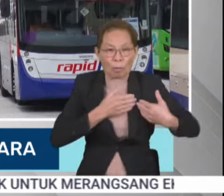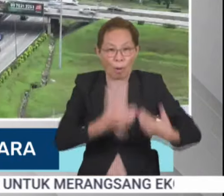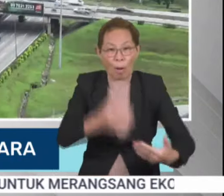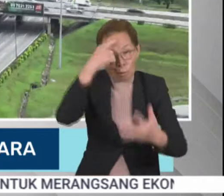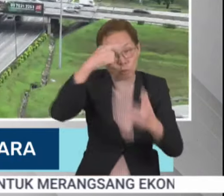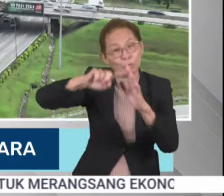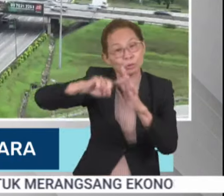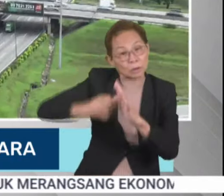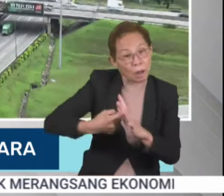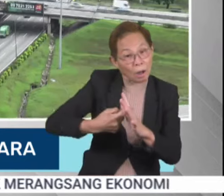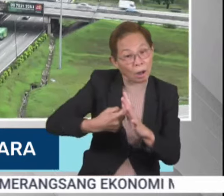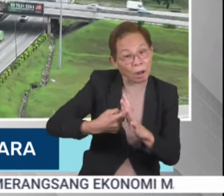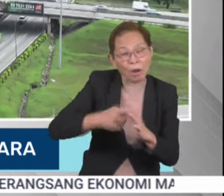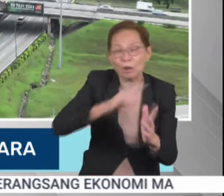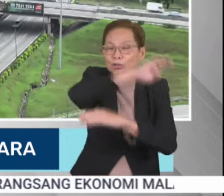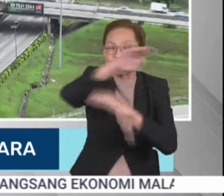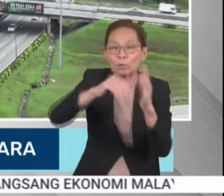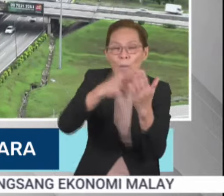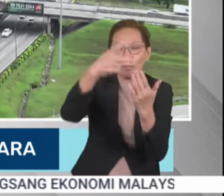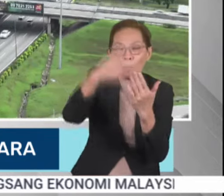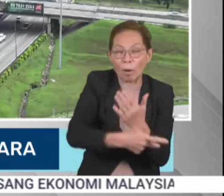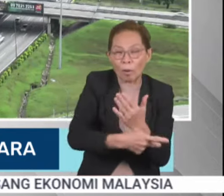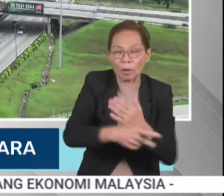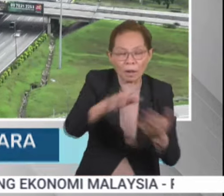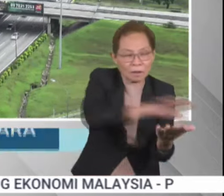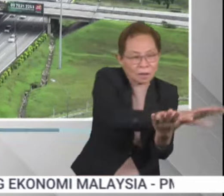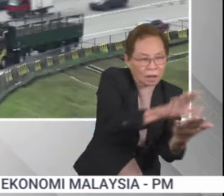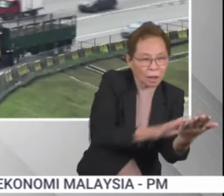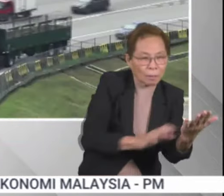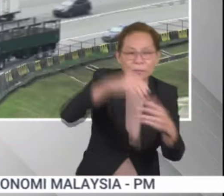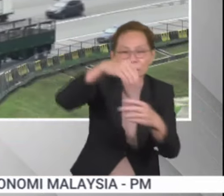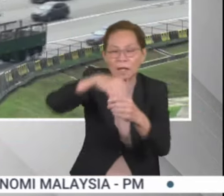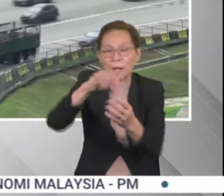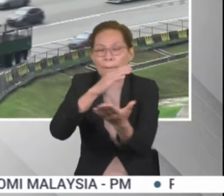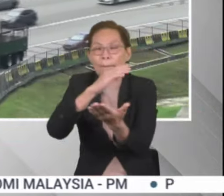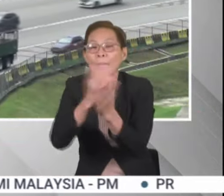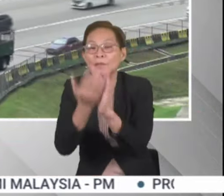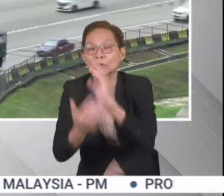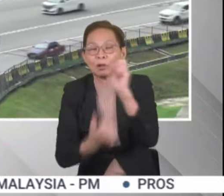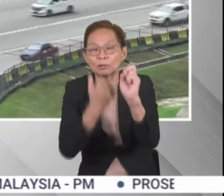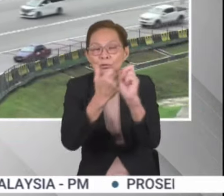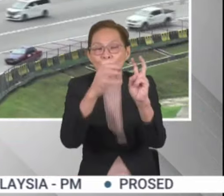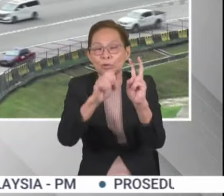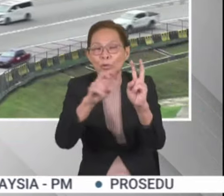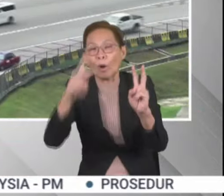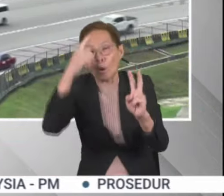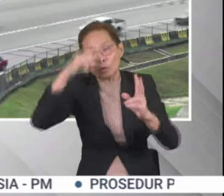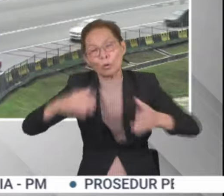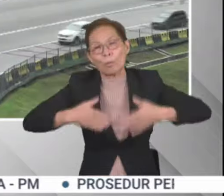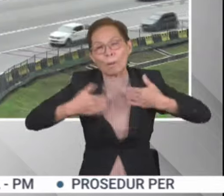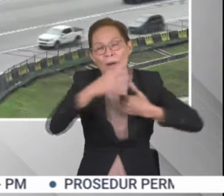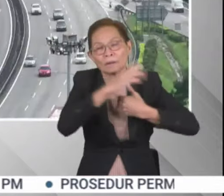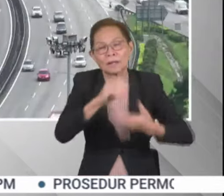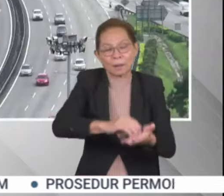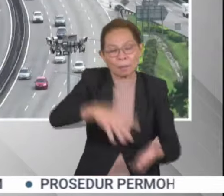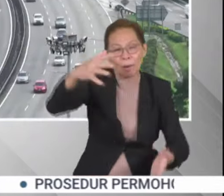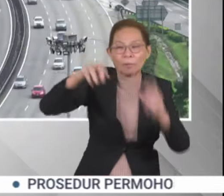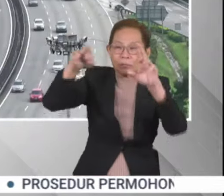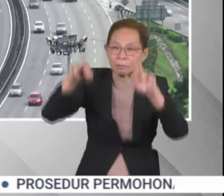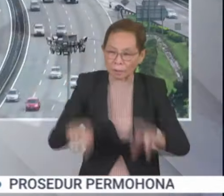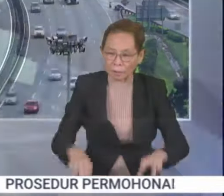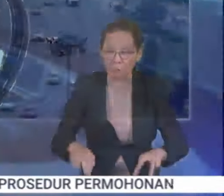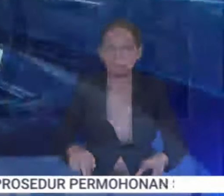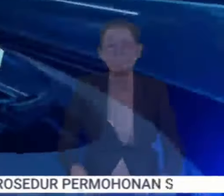untuk melaksanakan segala inisiatif digariskan dalam belanjawan 2025 demi kesejahteraan dan kemakmuran rakyat.